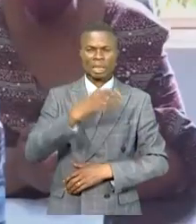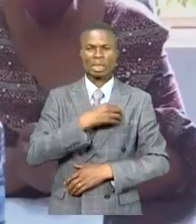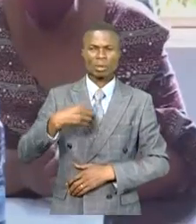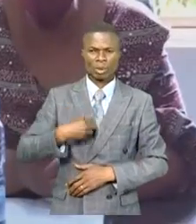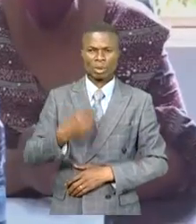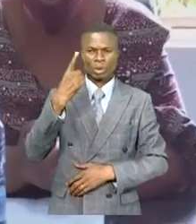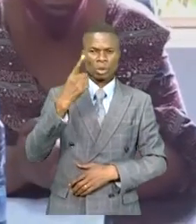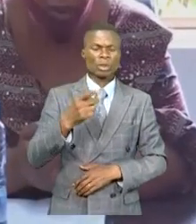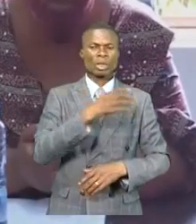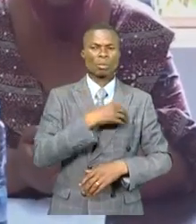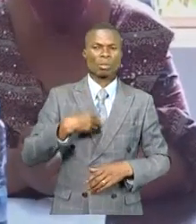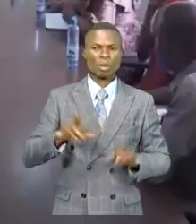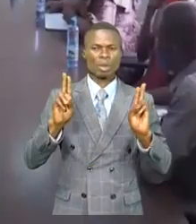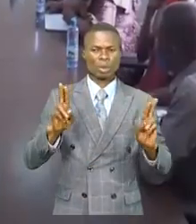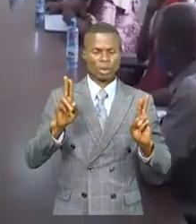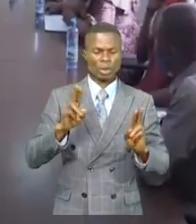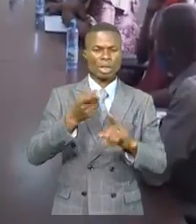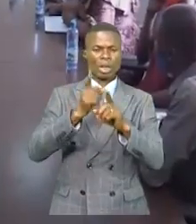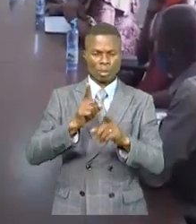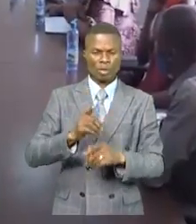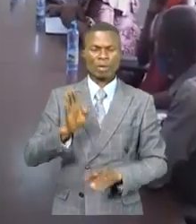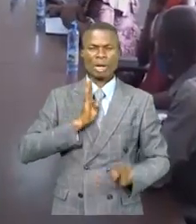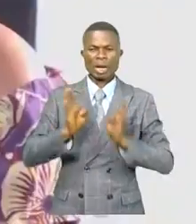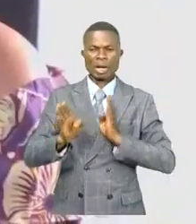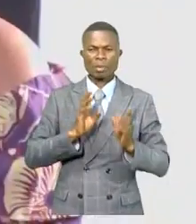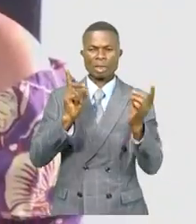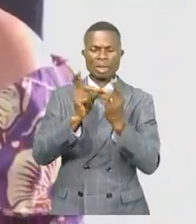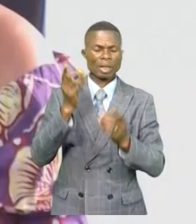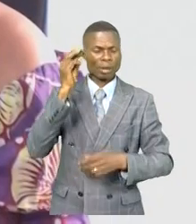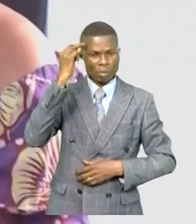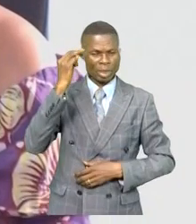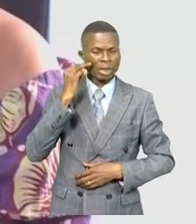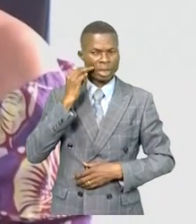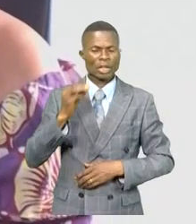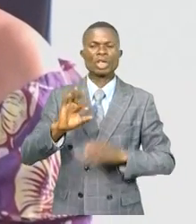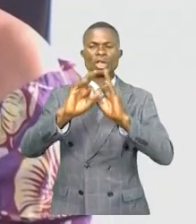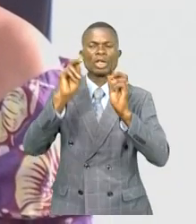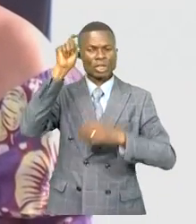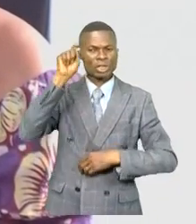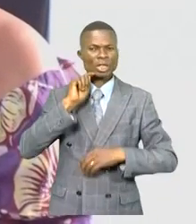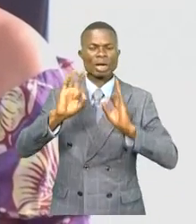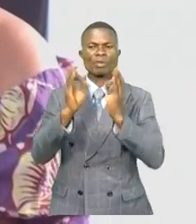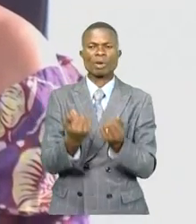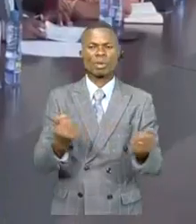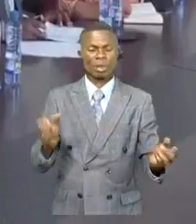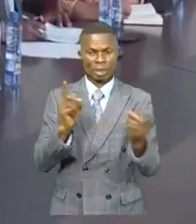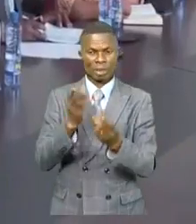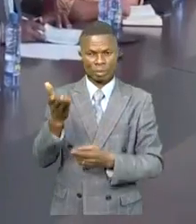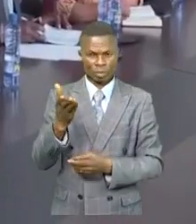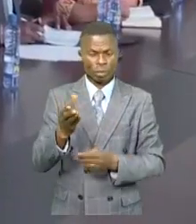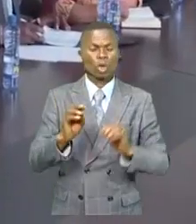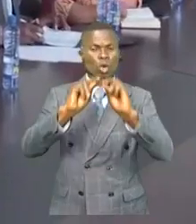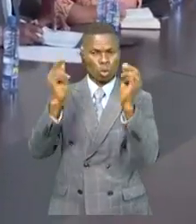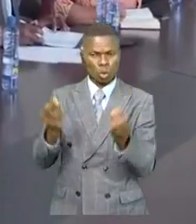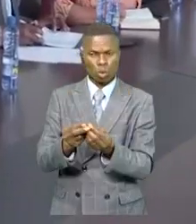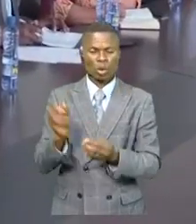une religieuse, toutes de Beni Boutembo, a rencontré la ministre du Genre, Famille et Enfants, Gisèle Ndaya Luseba. Ces